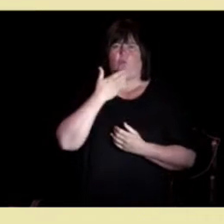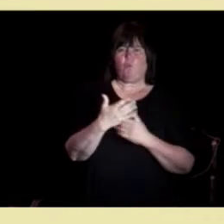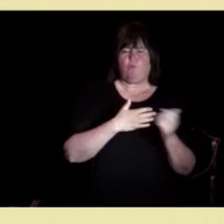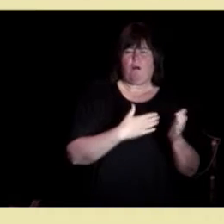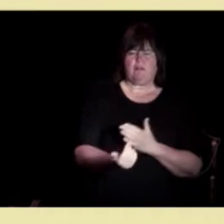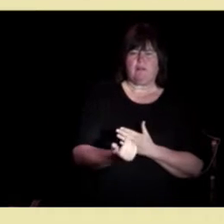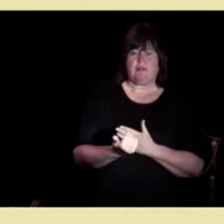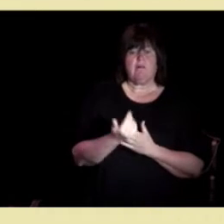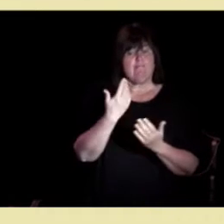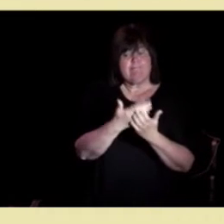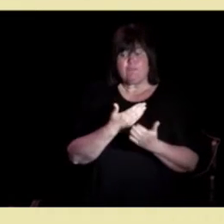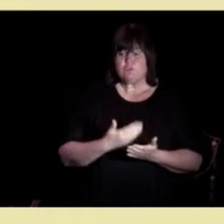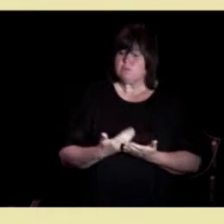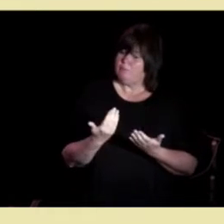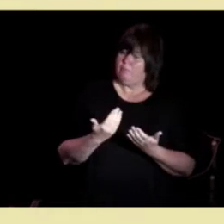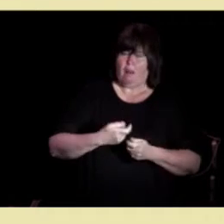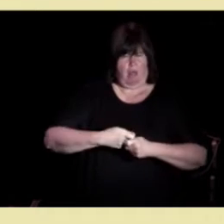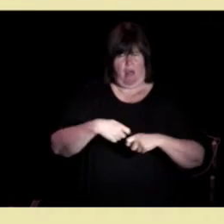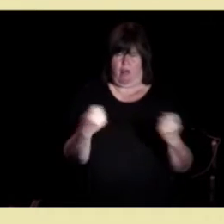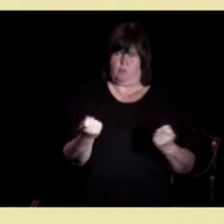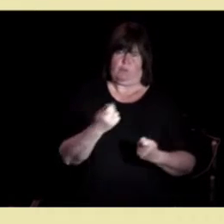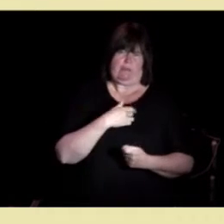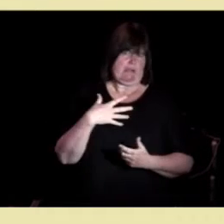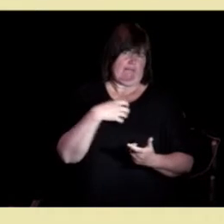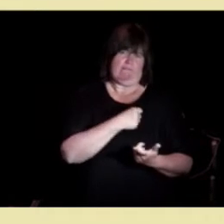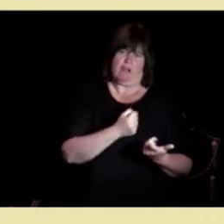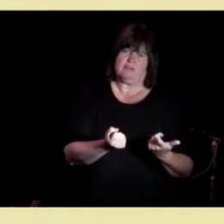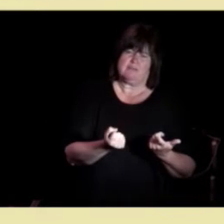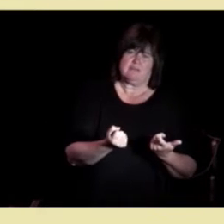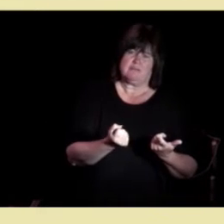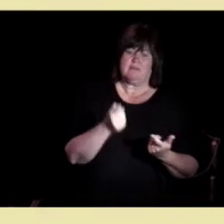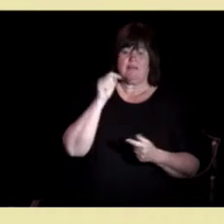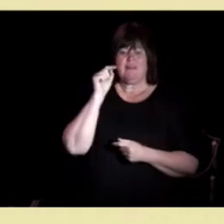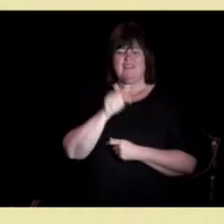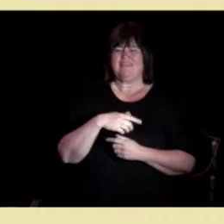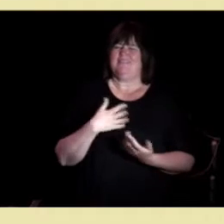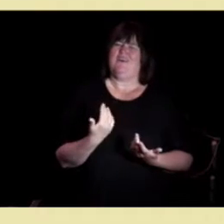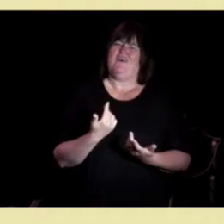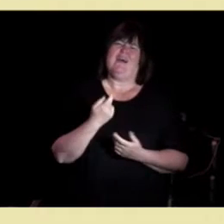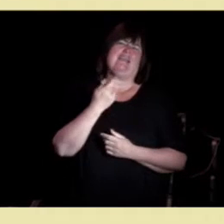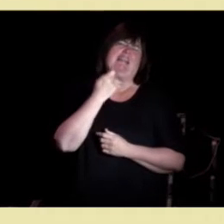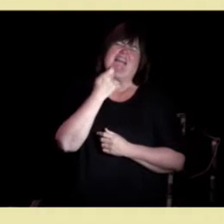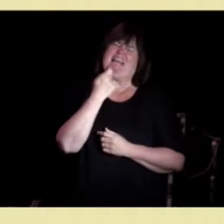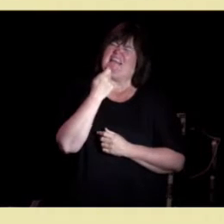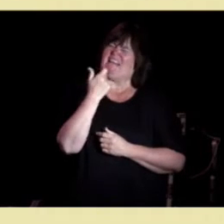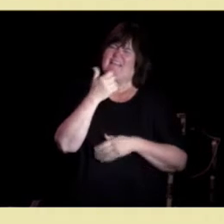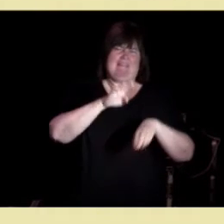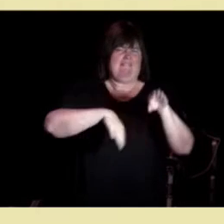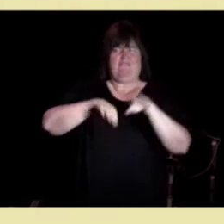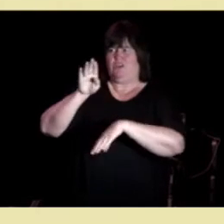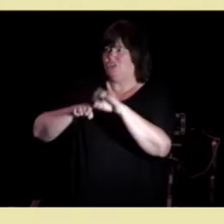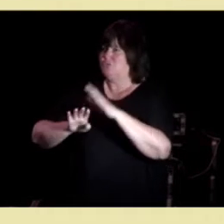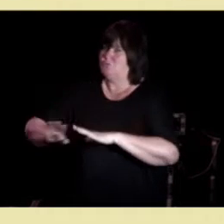eksempel behandling av akutt hjerteinfarkt, da påvistes det liten geografisk variasjon.